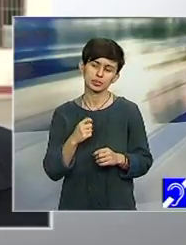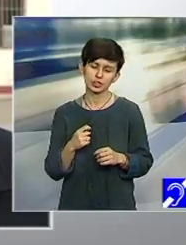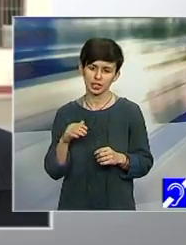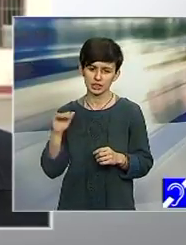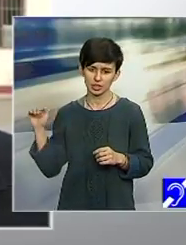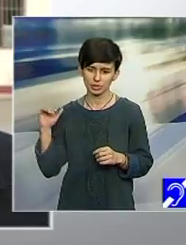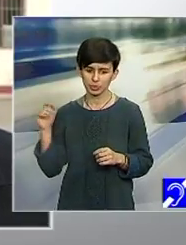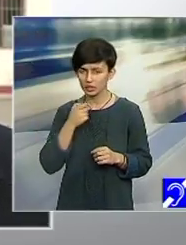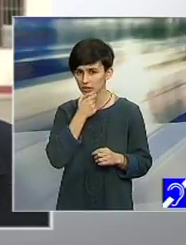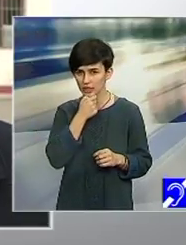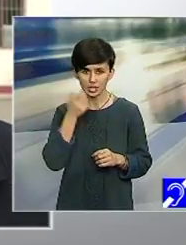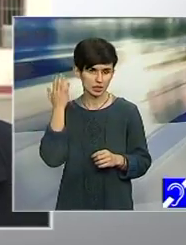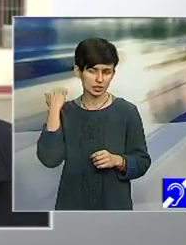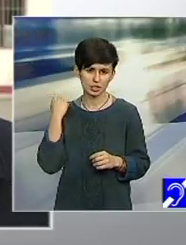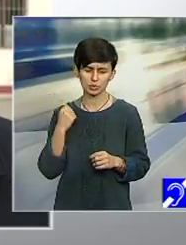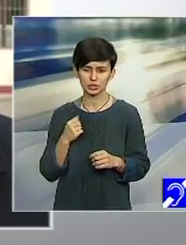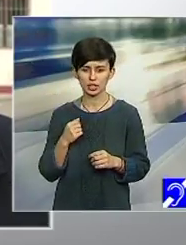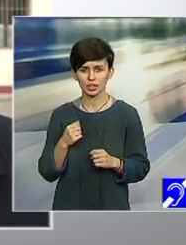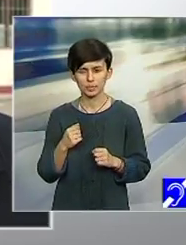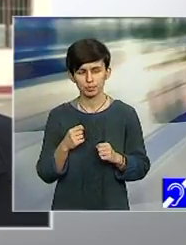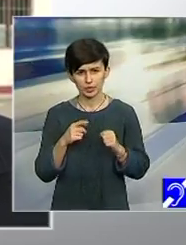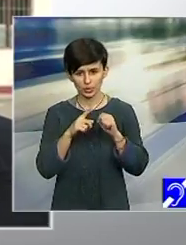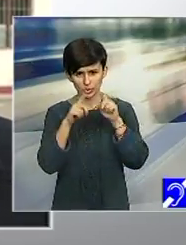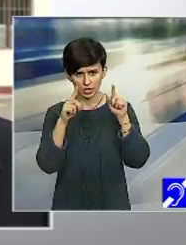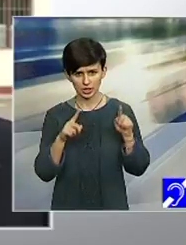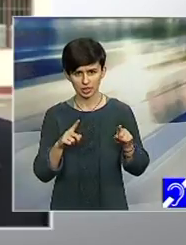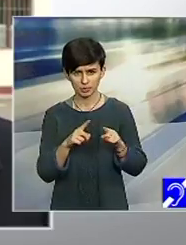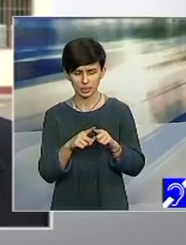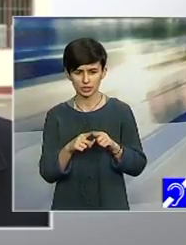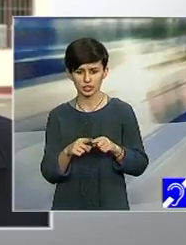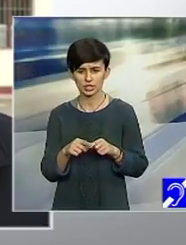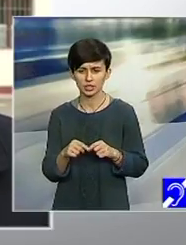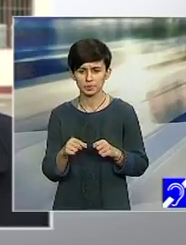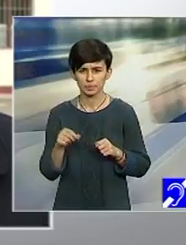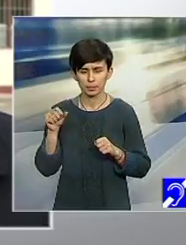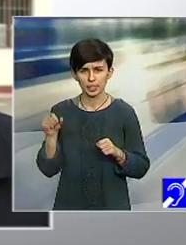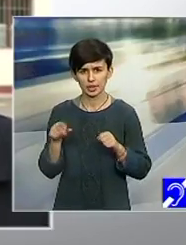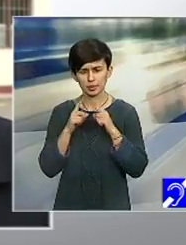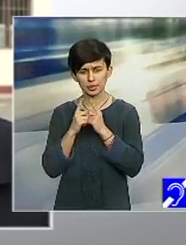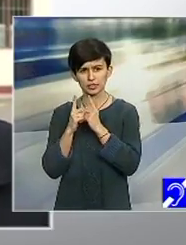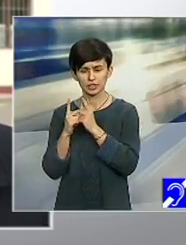copiilor din anii trecuți cu imagini. Domnișoara profesoară i-a pregătit ce anume să pregătească